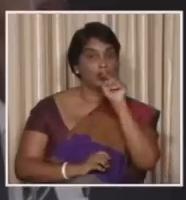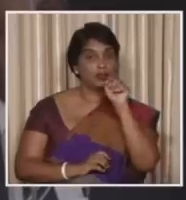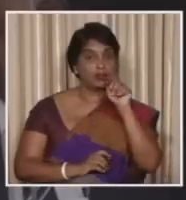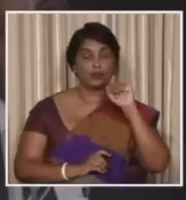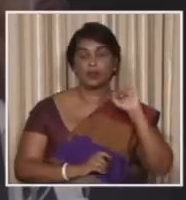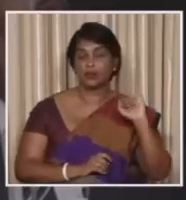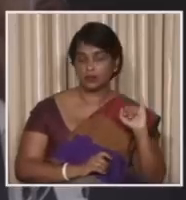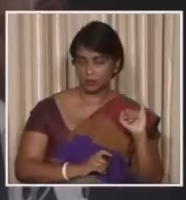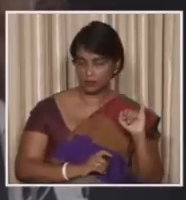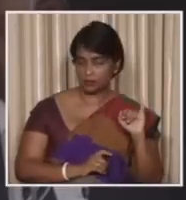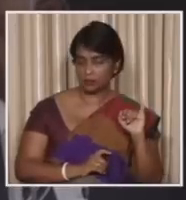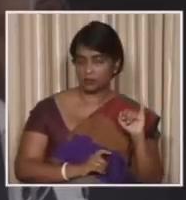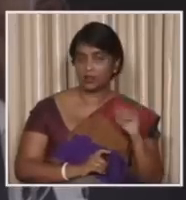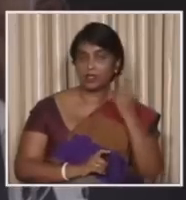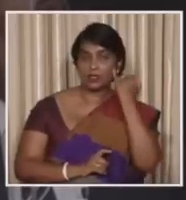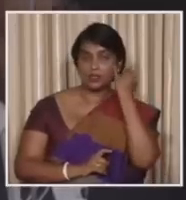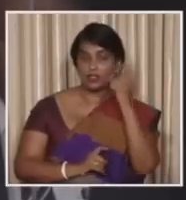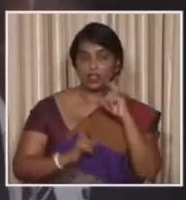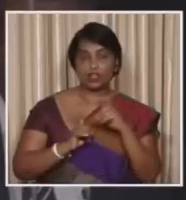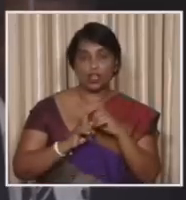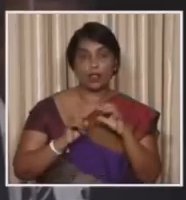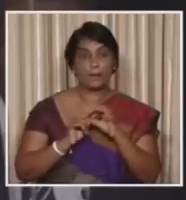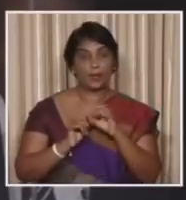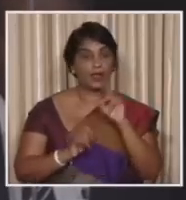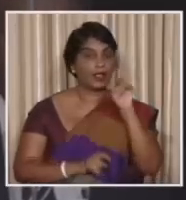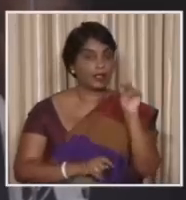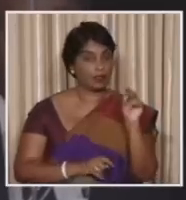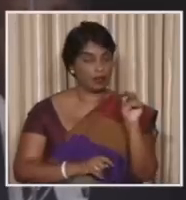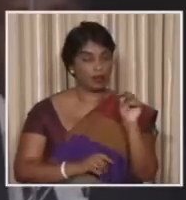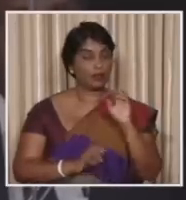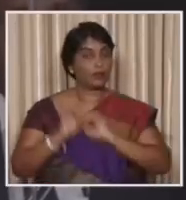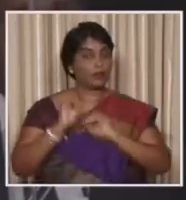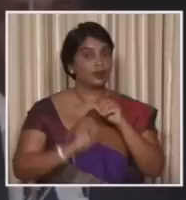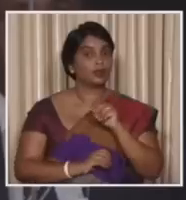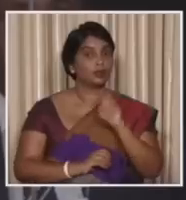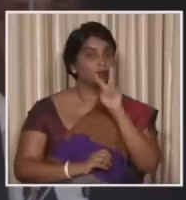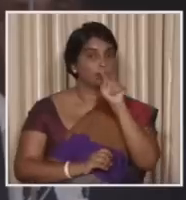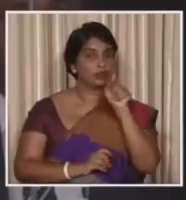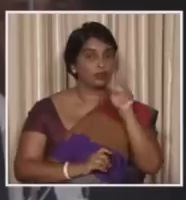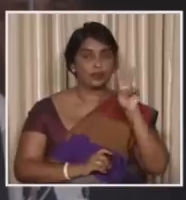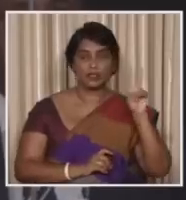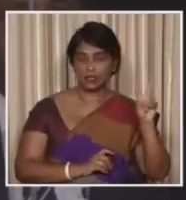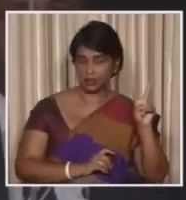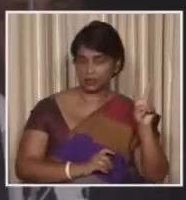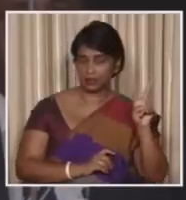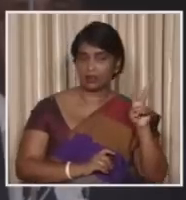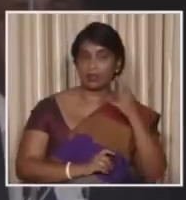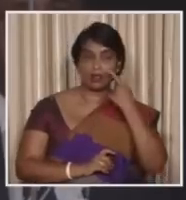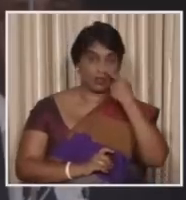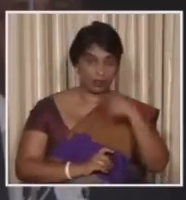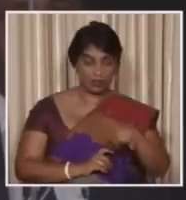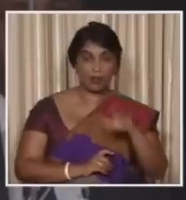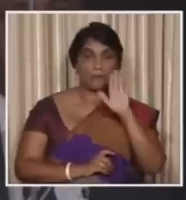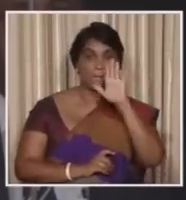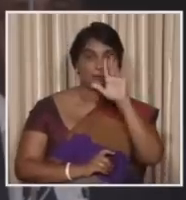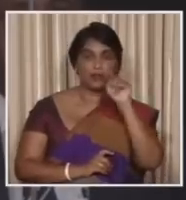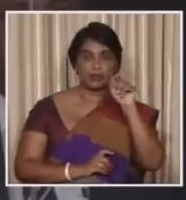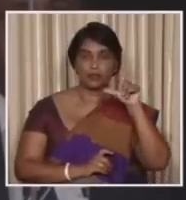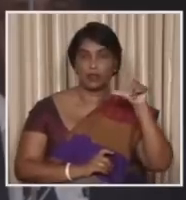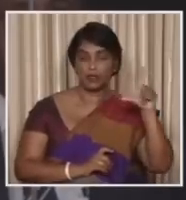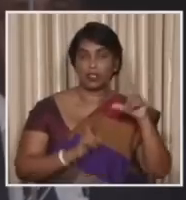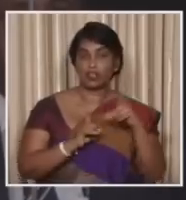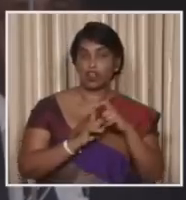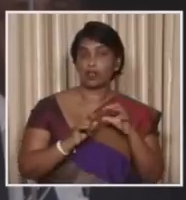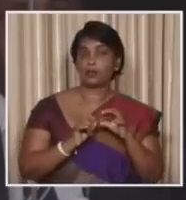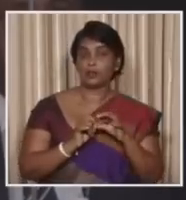हाय सिंगापुर डॉलर बिलियन एकोड़ा प्रतिशत देखाई दशम देखाई थाईलैंड पहाई दशम हताय डॉलर